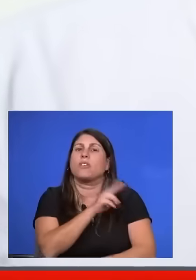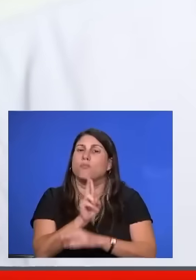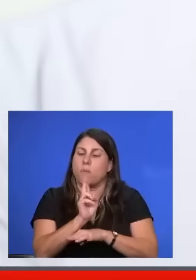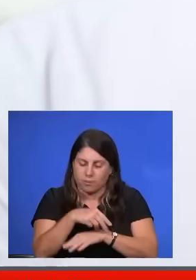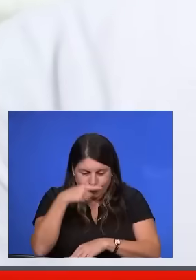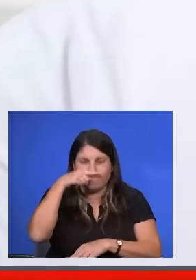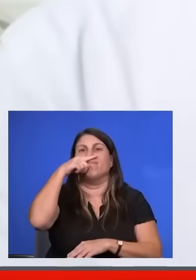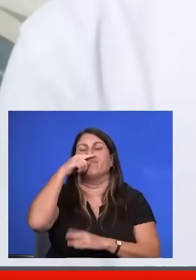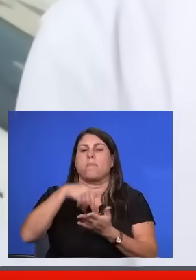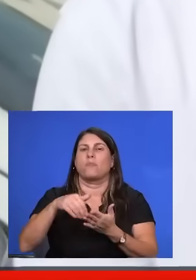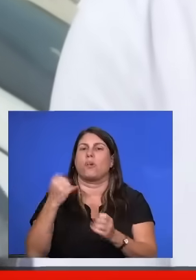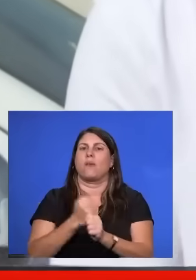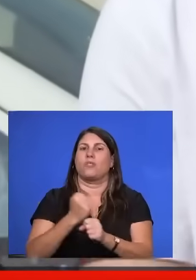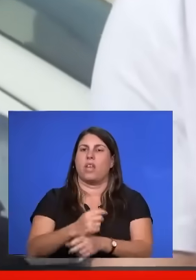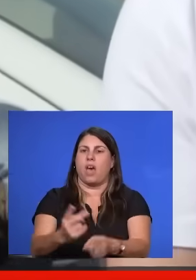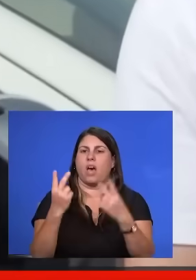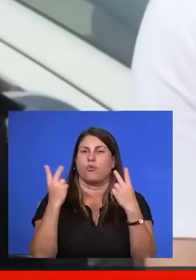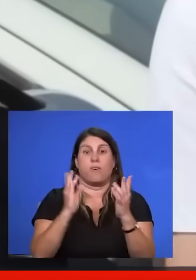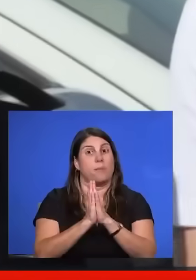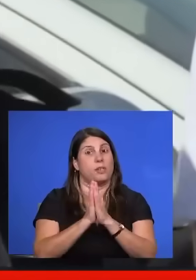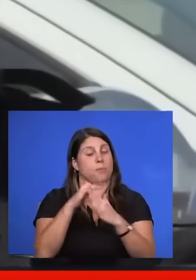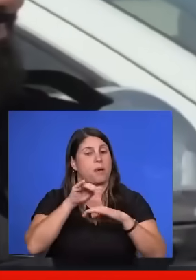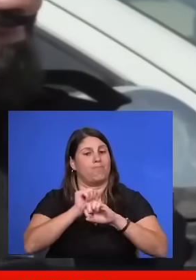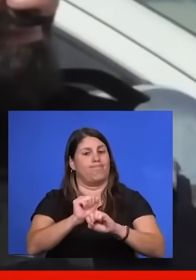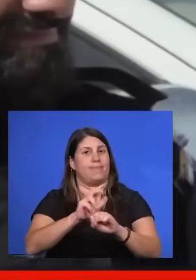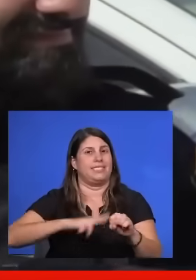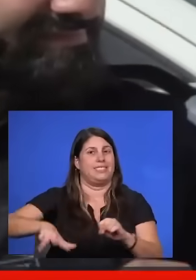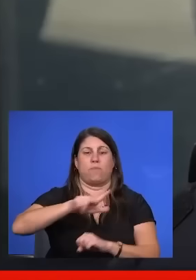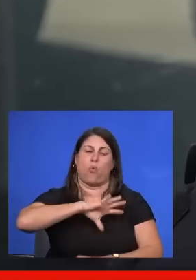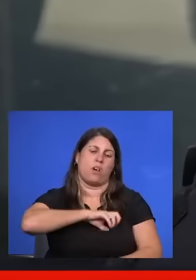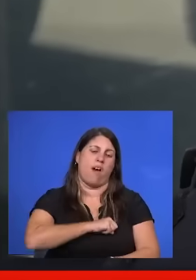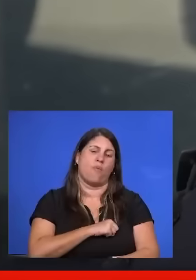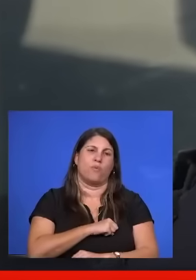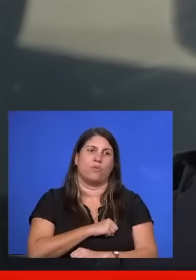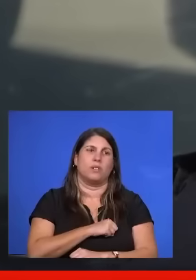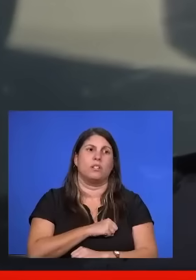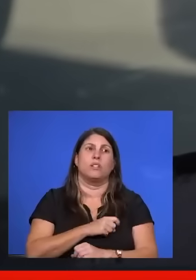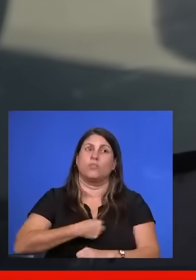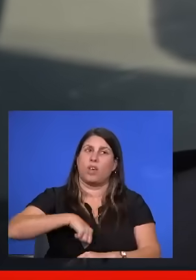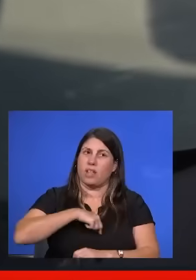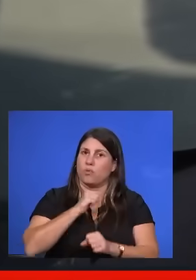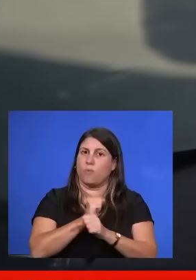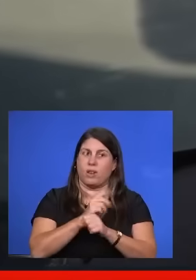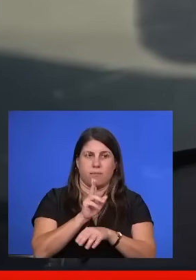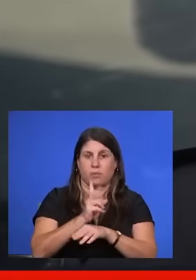החשובה ומבקשים גם לחזק את הציבור הכאוב שעליו הם פועלים לשמור. אנחנו חזקים,